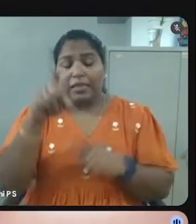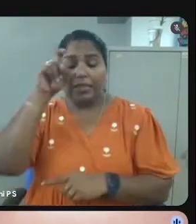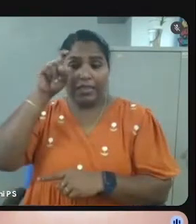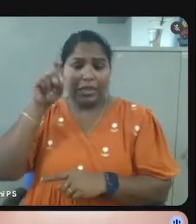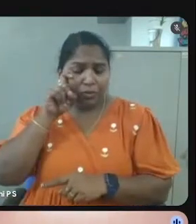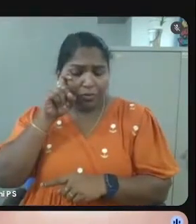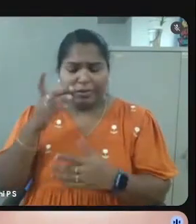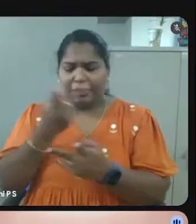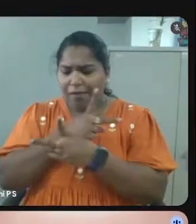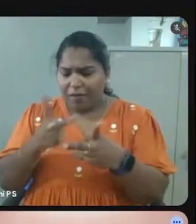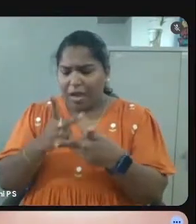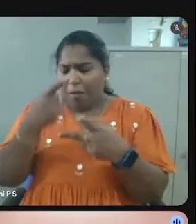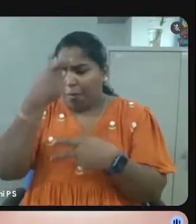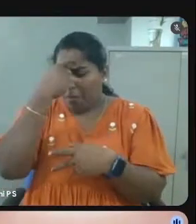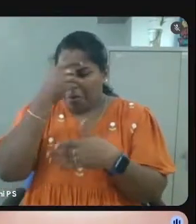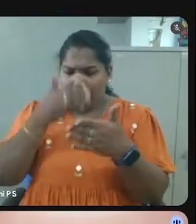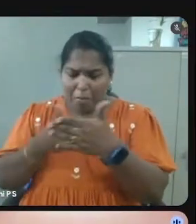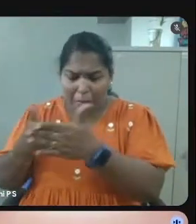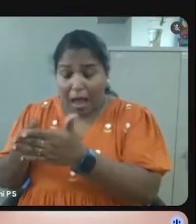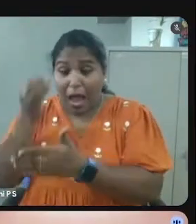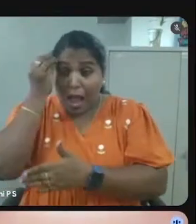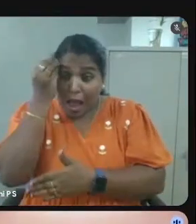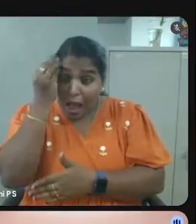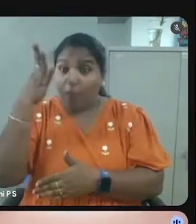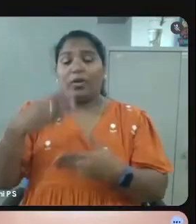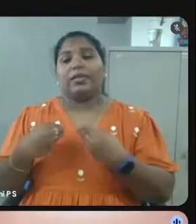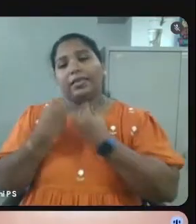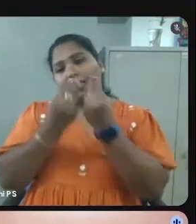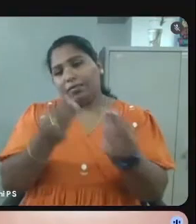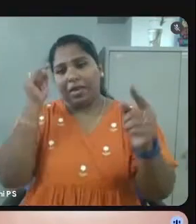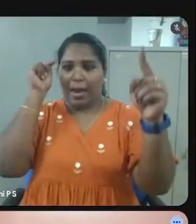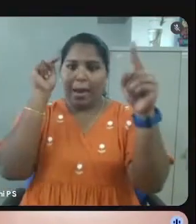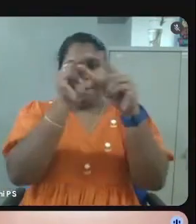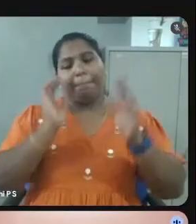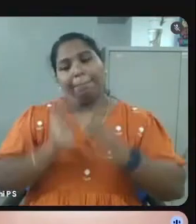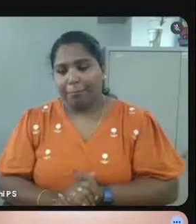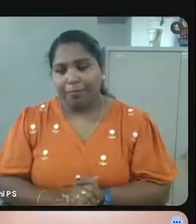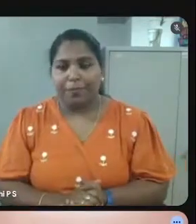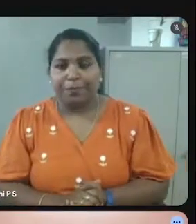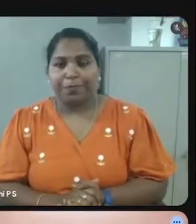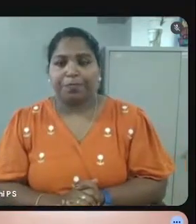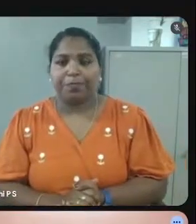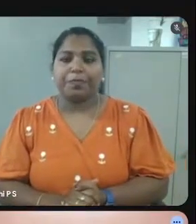പ്രശ്നങ്ങൾക്കുള്ള ചികിത്സാ രീതികൾ ഉണ്ടെന്ന് ഒരു അവബോധം സൃഷ്ടിക്കുക എന്നാണ് ഈ സെഷനിലൂടെ ഉദ്ദേശിക്കുന്നത്.